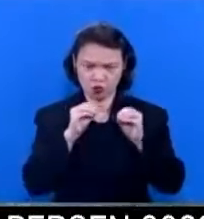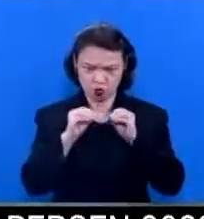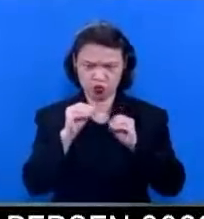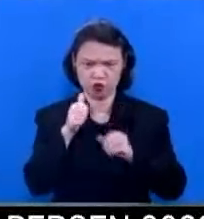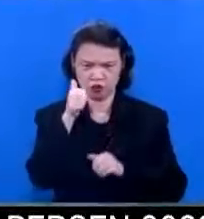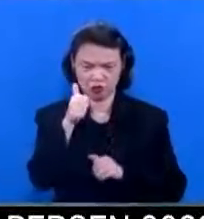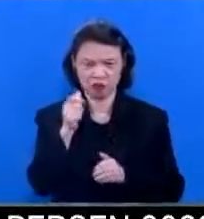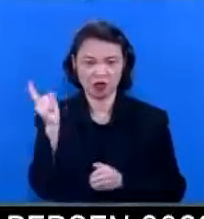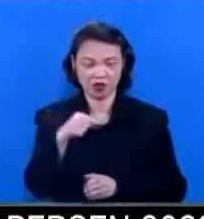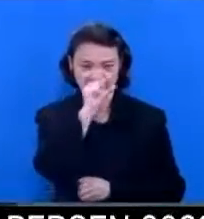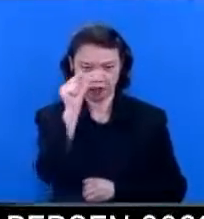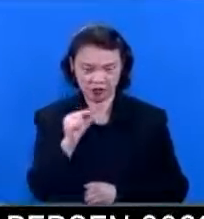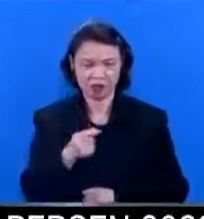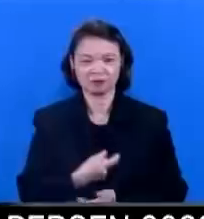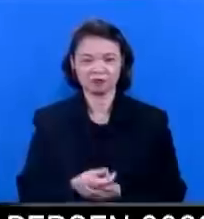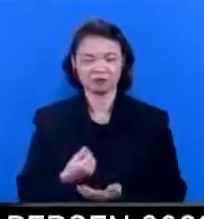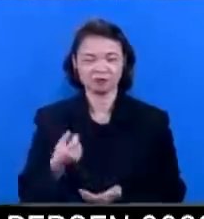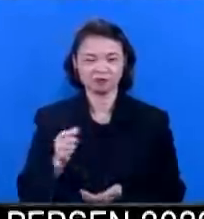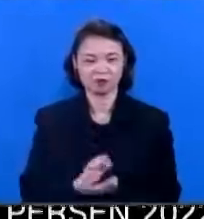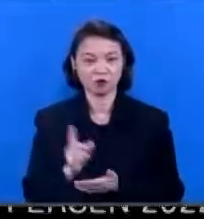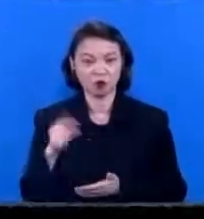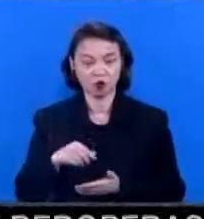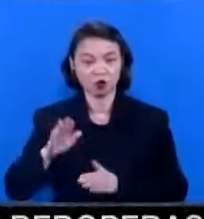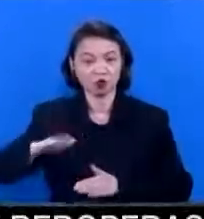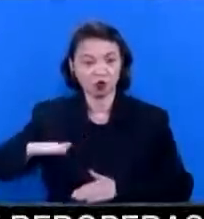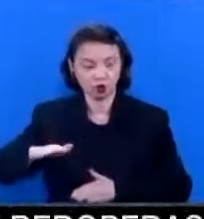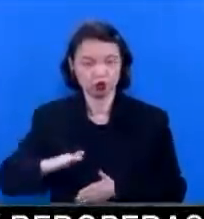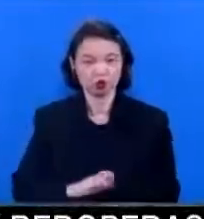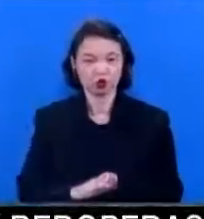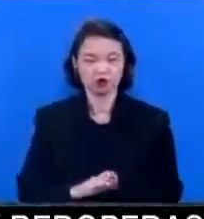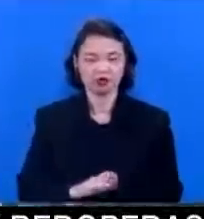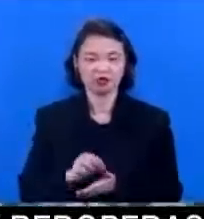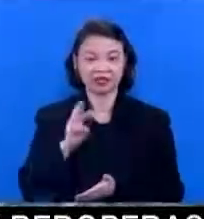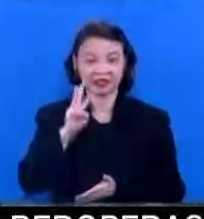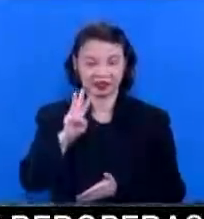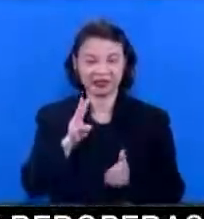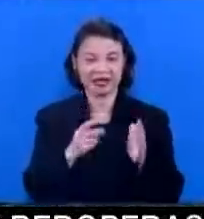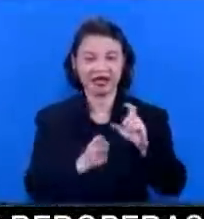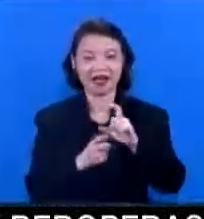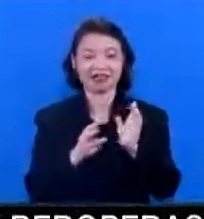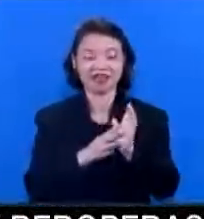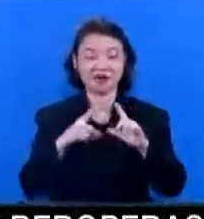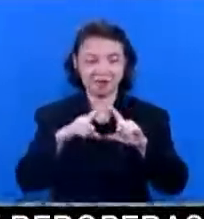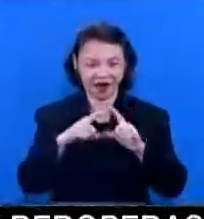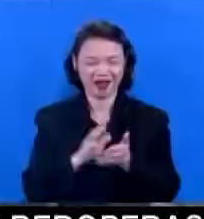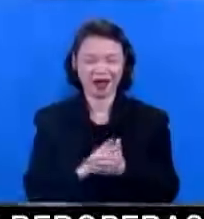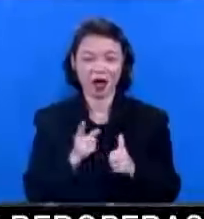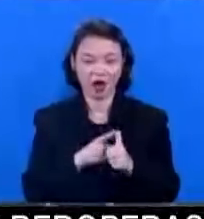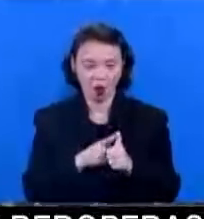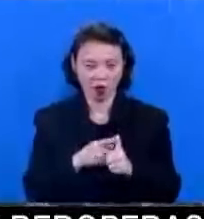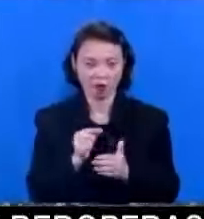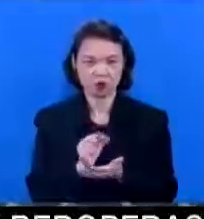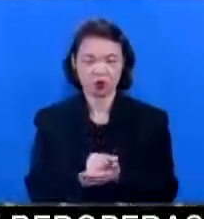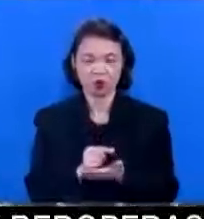Usaha pengembangbiakan ayam batik ini dimulai saat Reza masih duduk di bangku kelas 3 sekolah menengah atas. Awalnya, mahasiswa